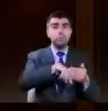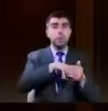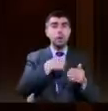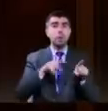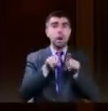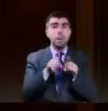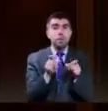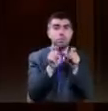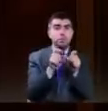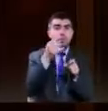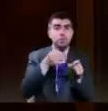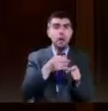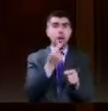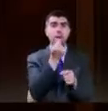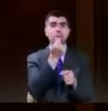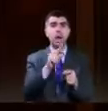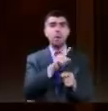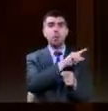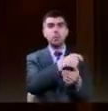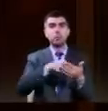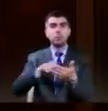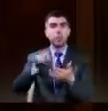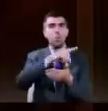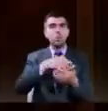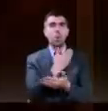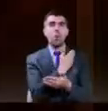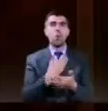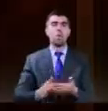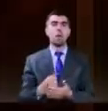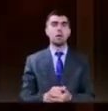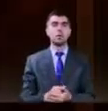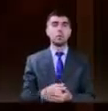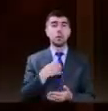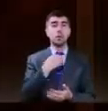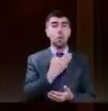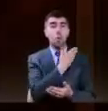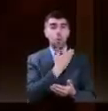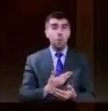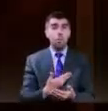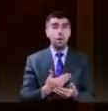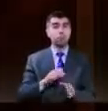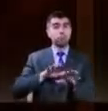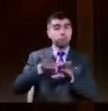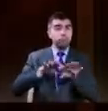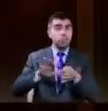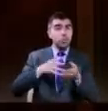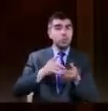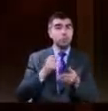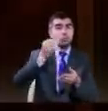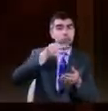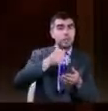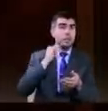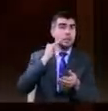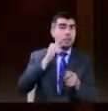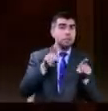إلى التكفل والعلاج المجاني لكل هؤلاء المرضى النفسيين والعقليين. وجندت الحكومة بهذا الخصوص إمكانيات مهمة تهم